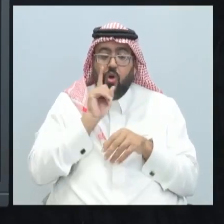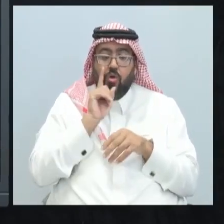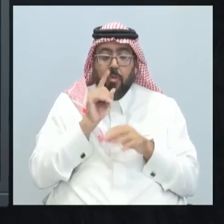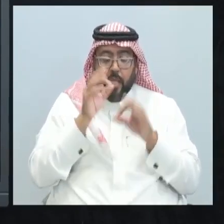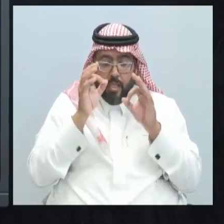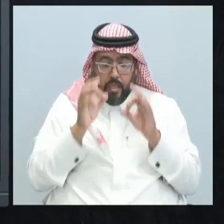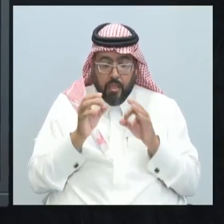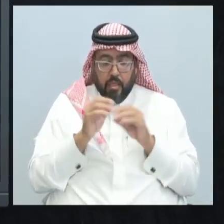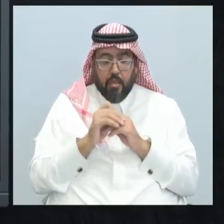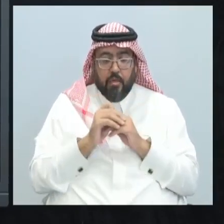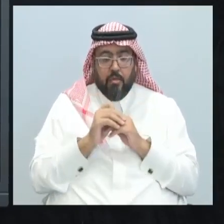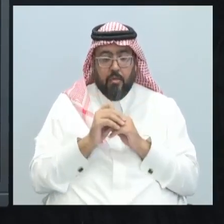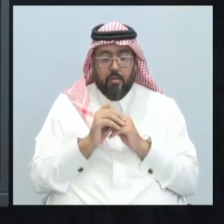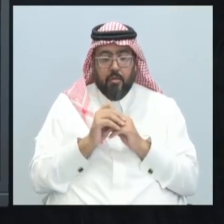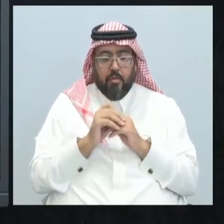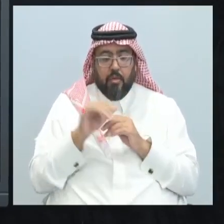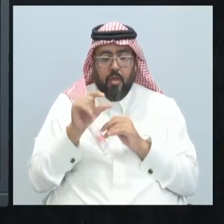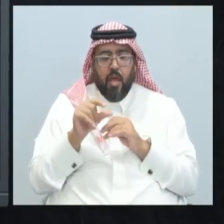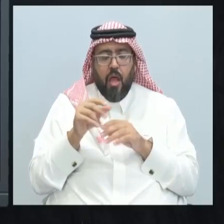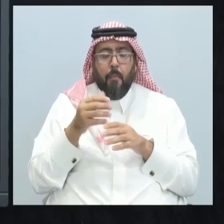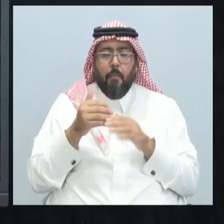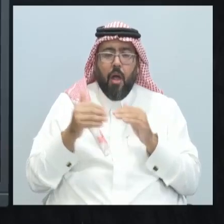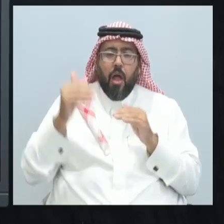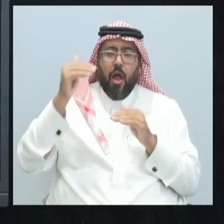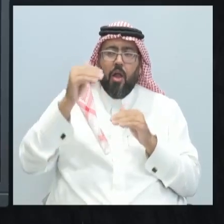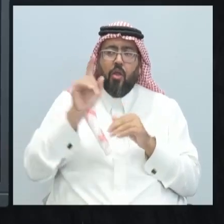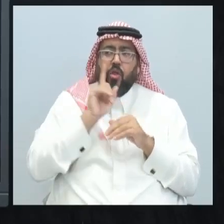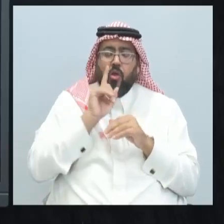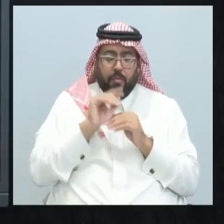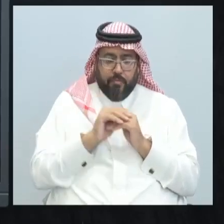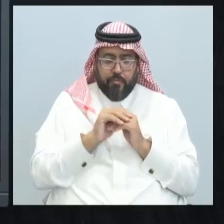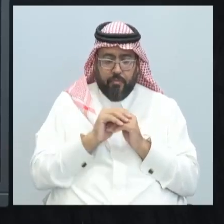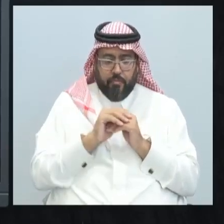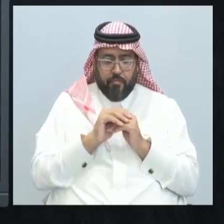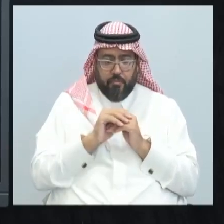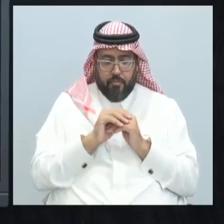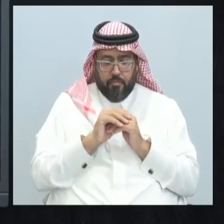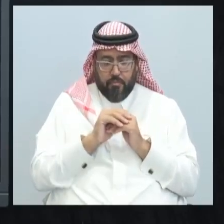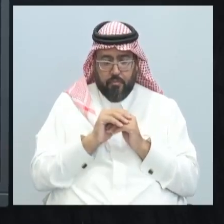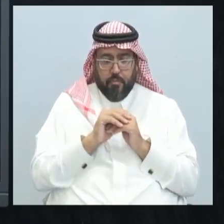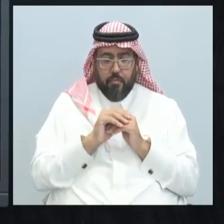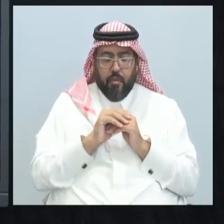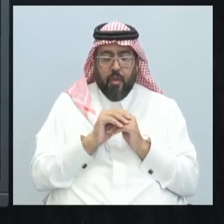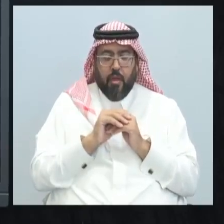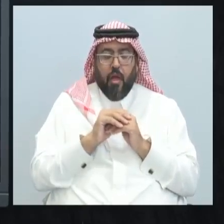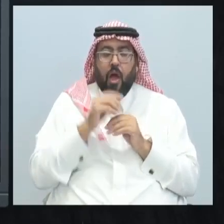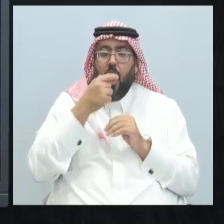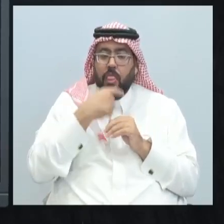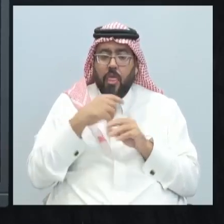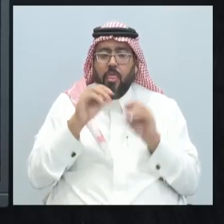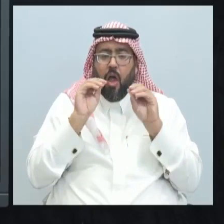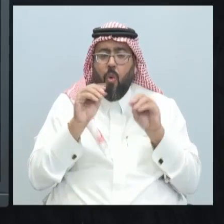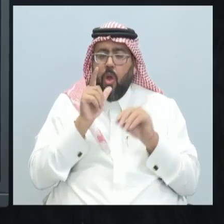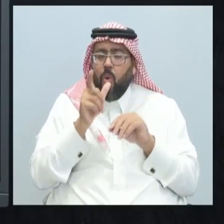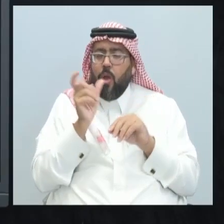والتاكيد على ذلك مما يدل على مكانه الام مما يدل على مكانه الام وفي الاحاديث وايضا ما